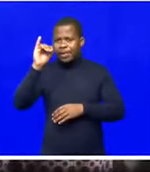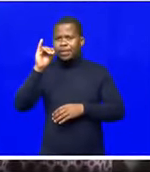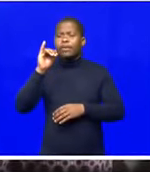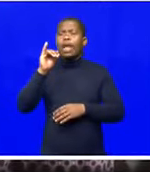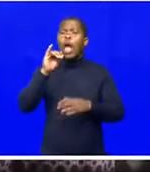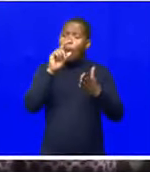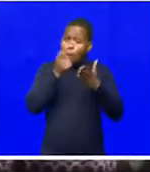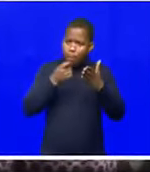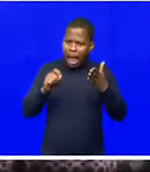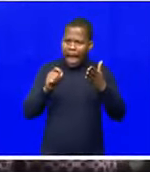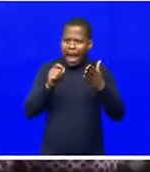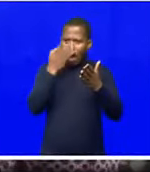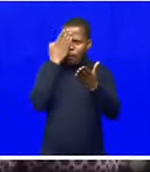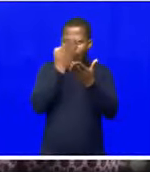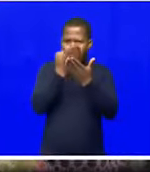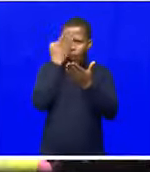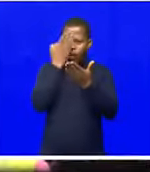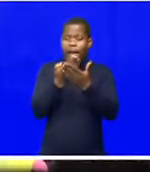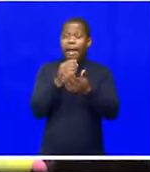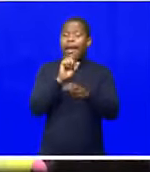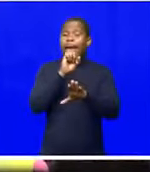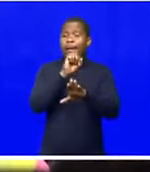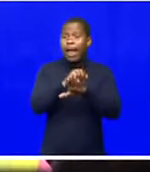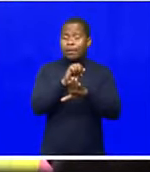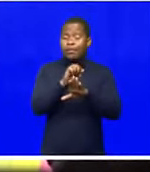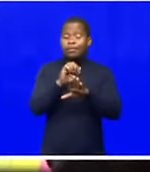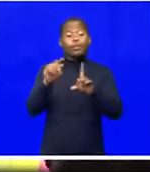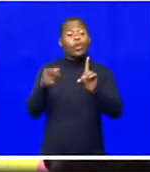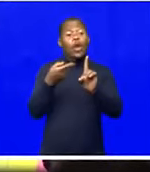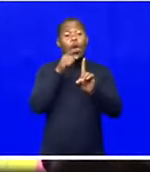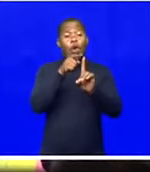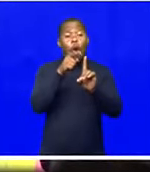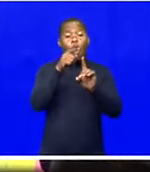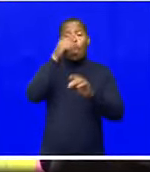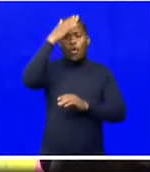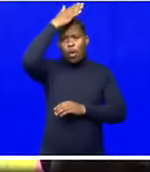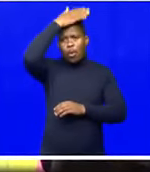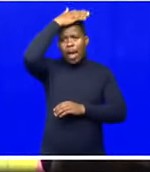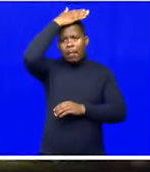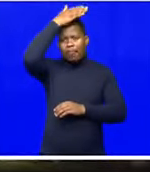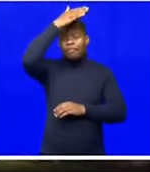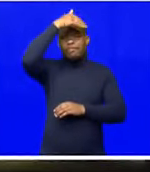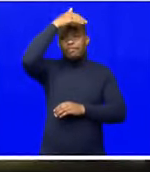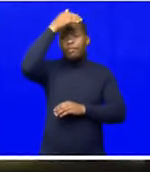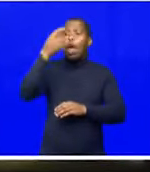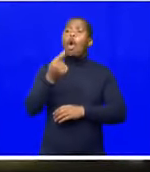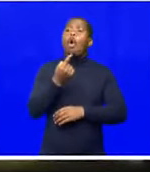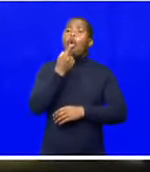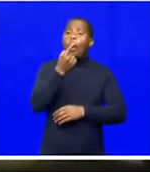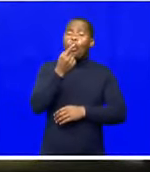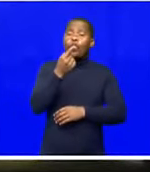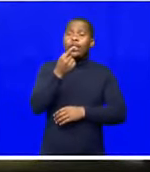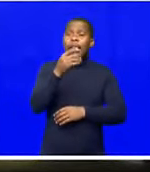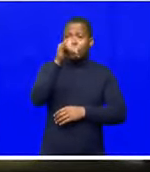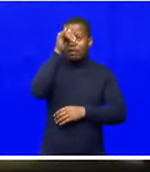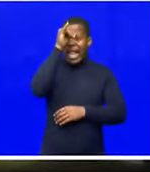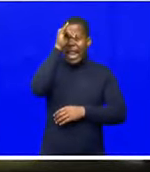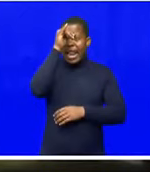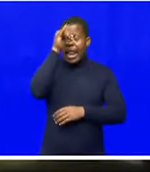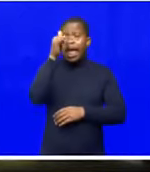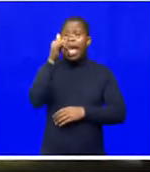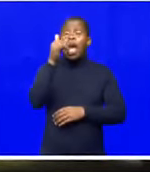Nobuhle Shandu lophothulile uthi kufunda emakhono kutayithuthukisa kakhulu impilo yakhe. Lokule kufundela